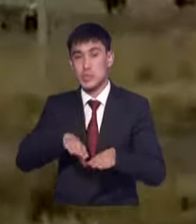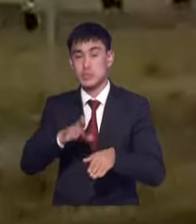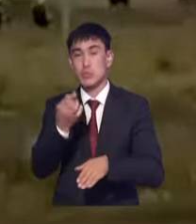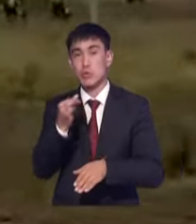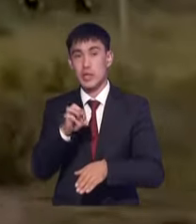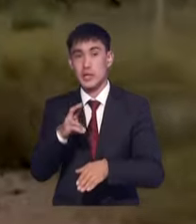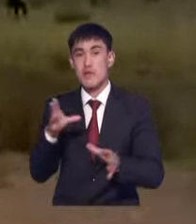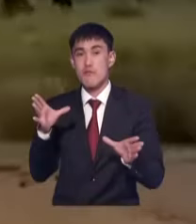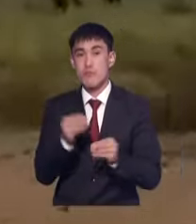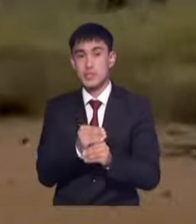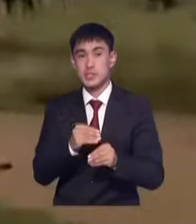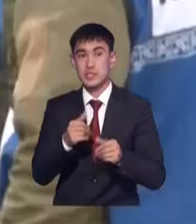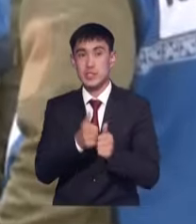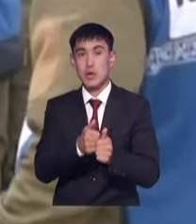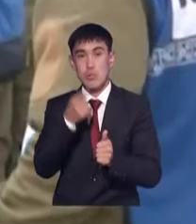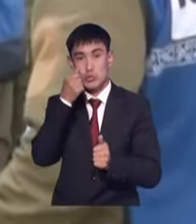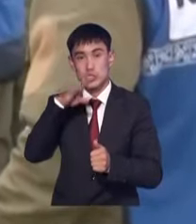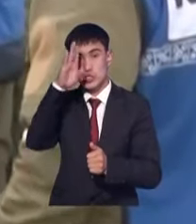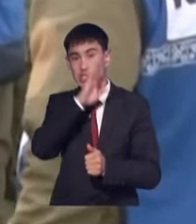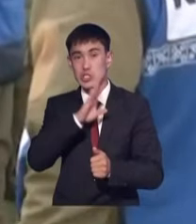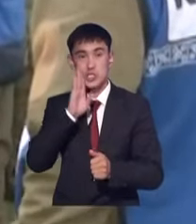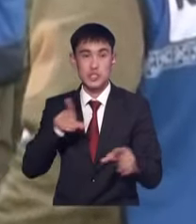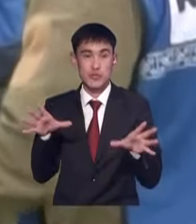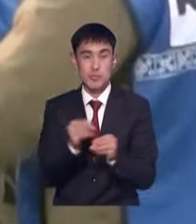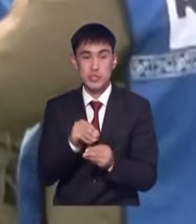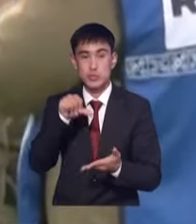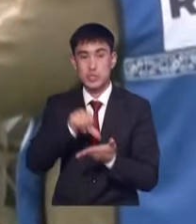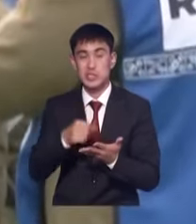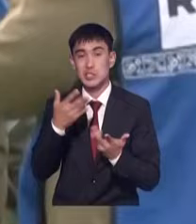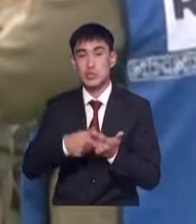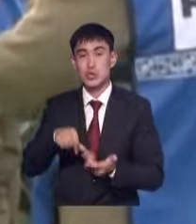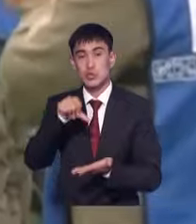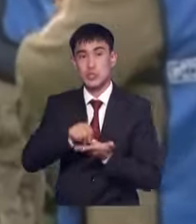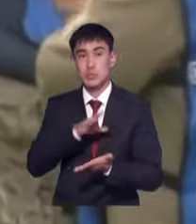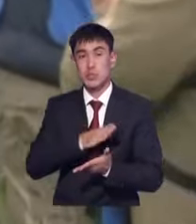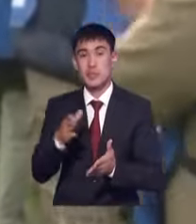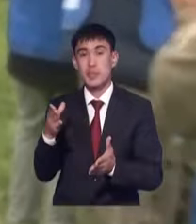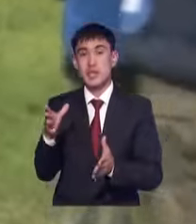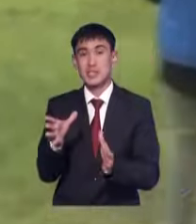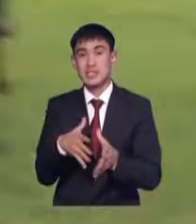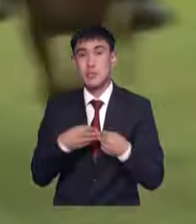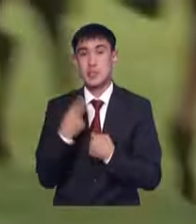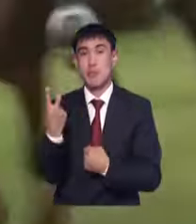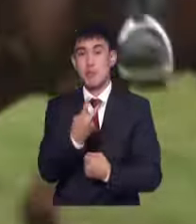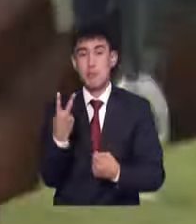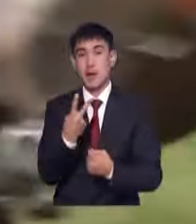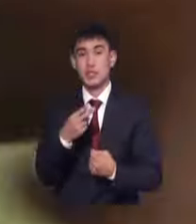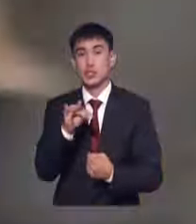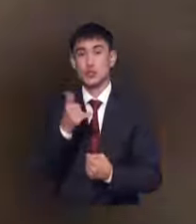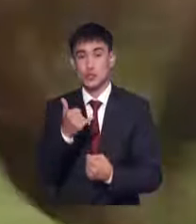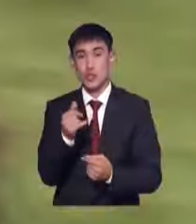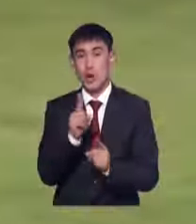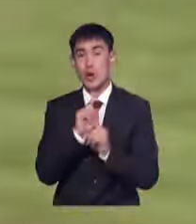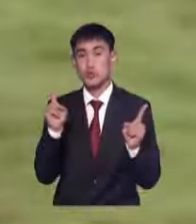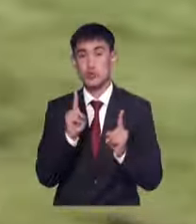Ботай, плечом к плечу шли как мужчины, так и женщины. Среди участников была даже семейная пара из области ЖТСУ, что добавило